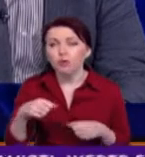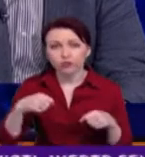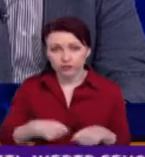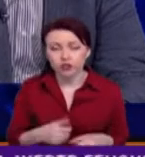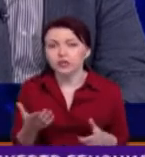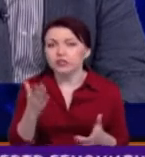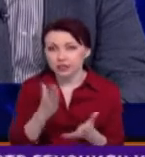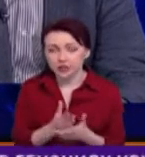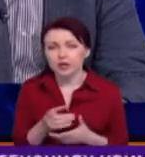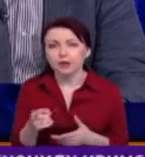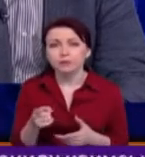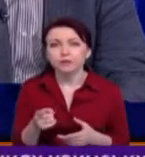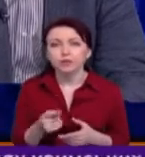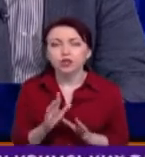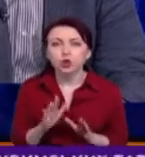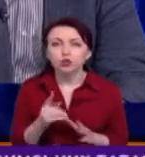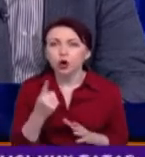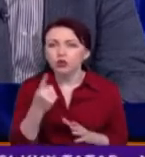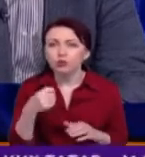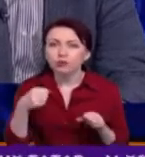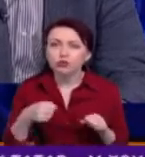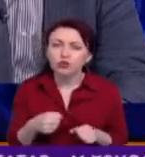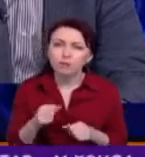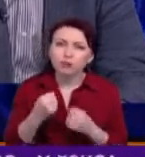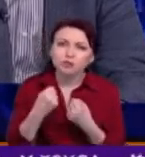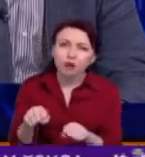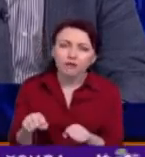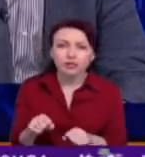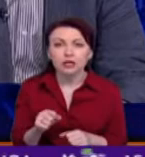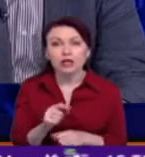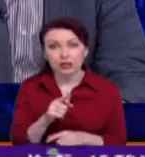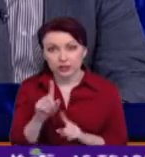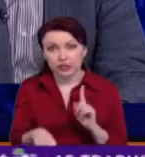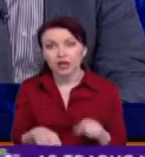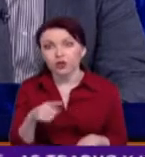б одного повноваження позбавити, там, як деякі там говорять,